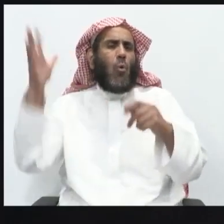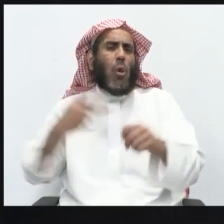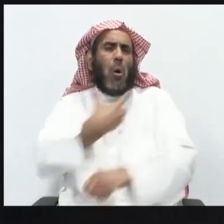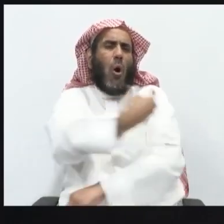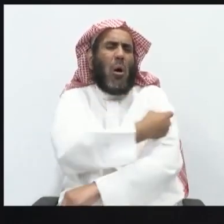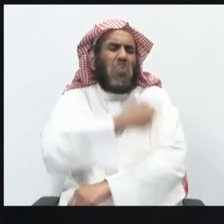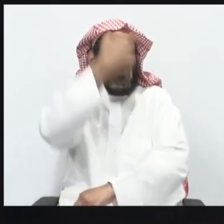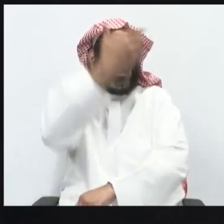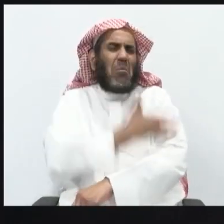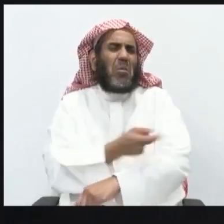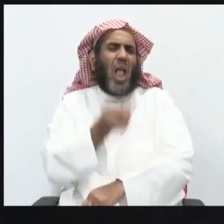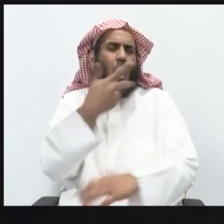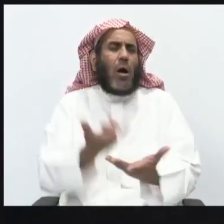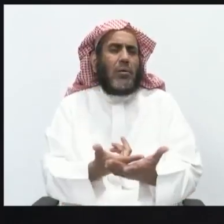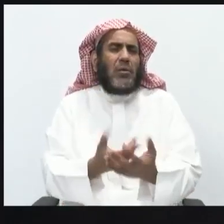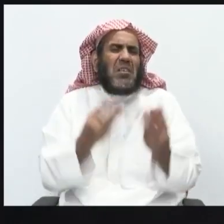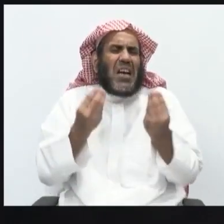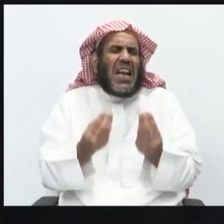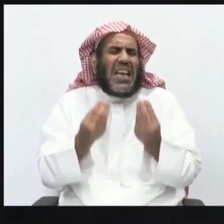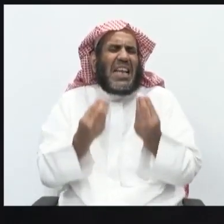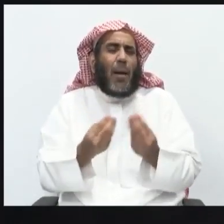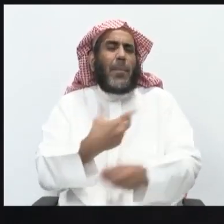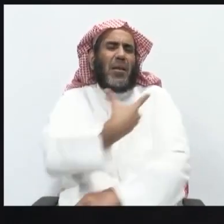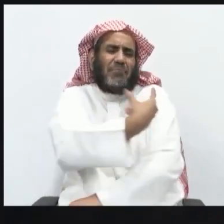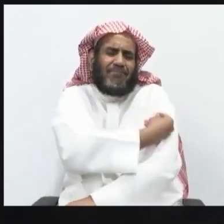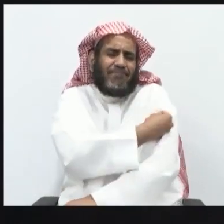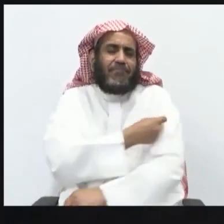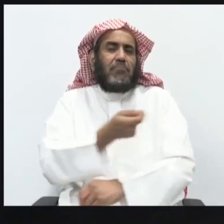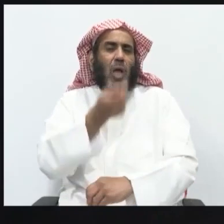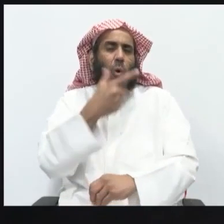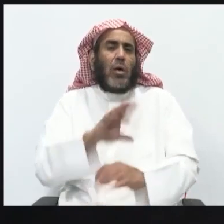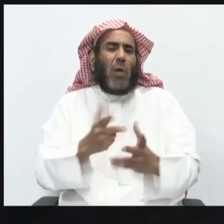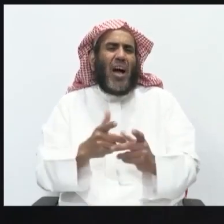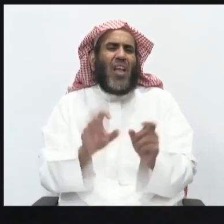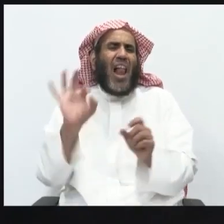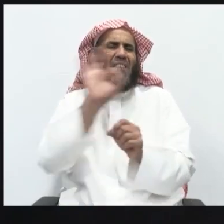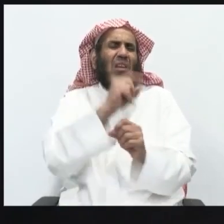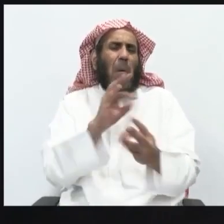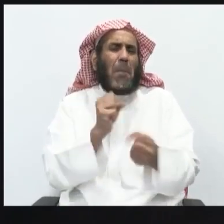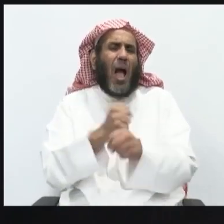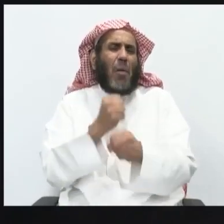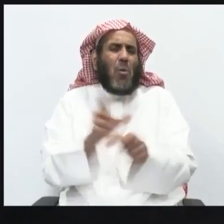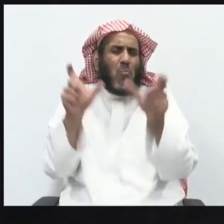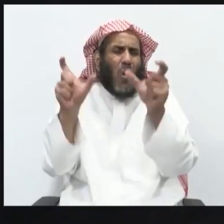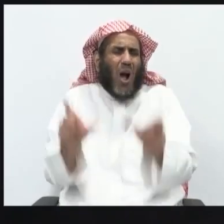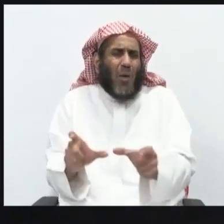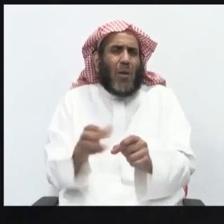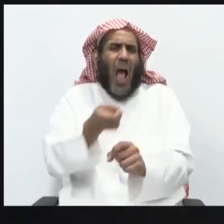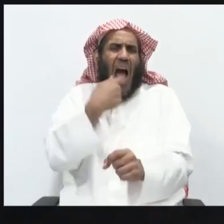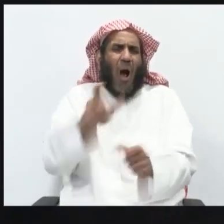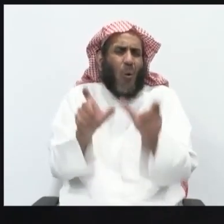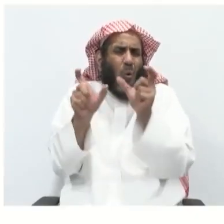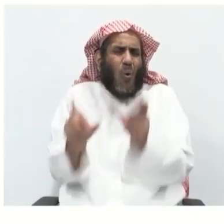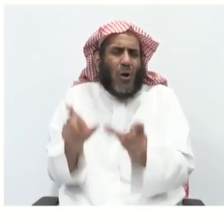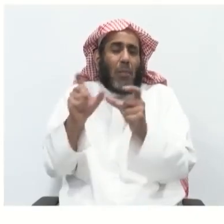المرضى بهذا الدواء قليل منها قليل من هذا الدواء تقوم بعض الفيروسات بعمل مقاومه لهذا الدواء